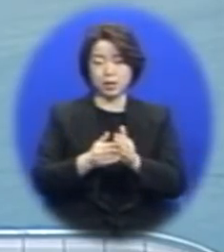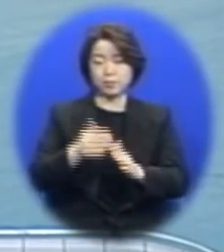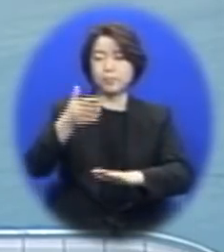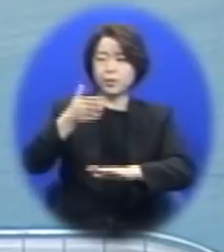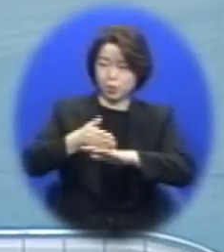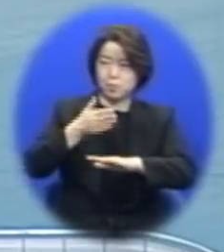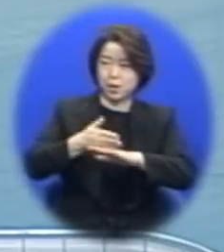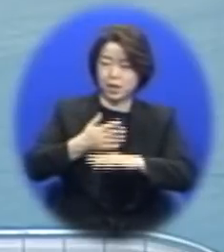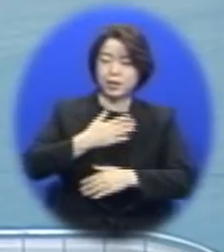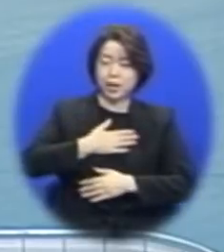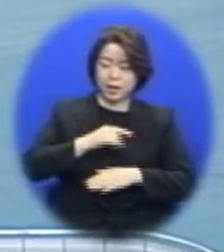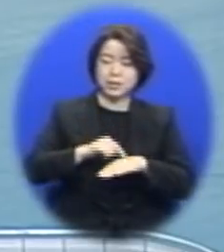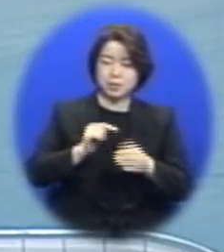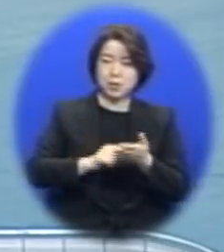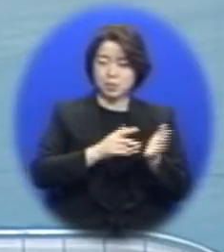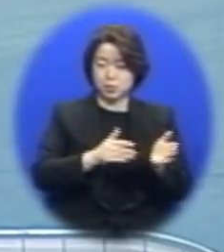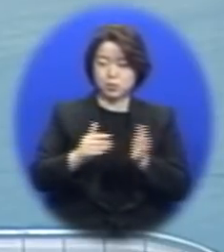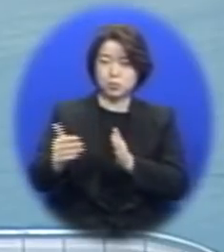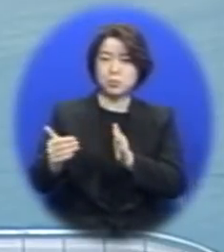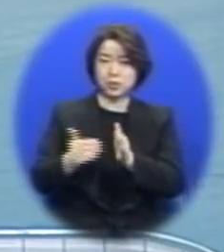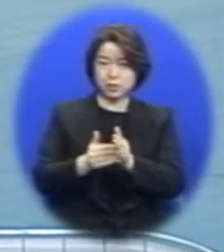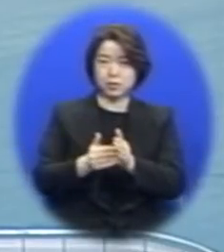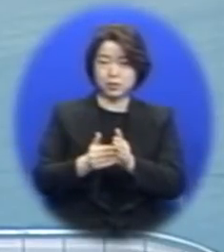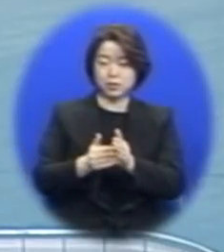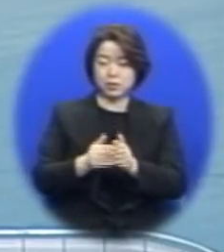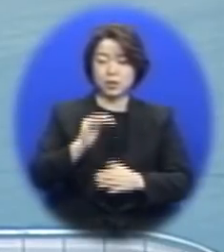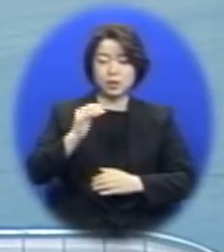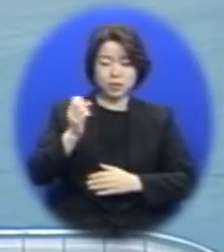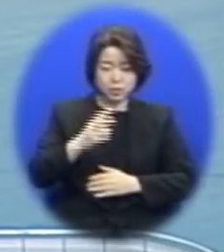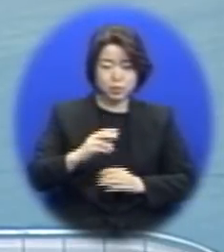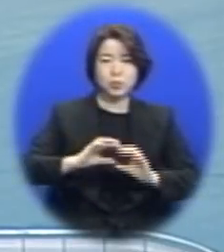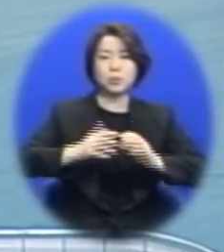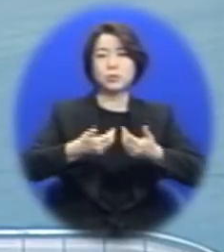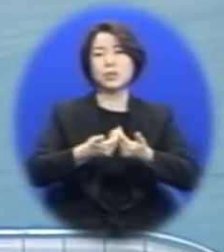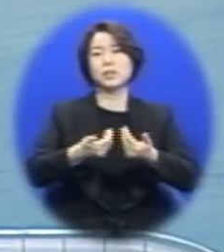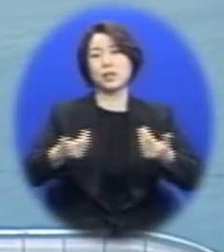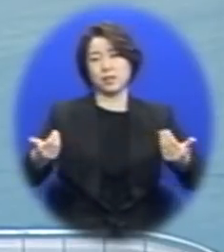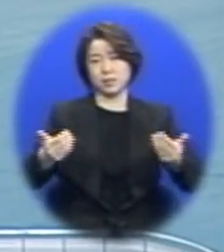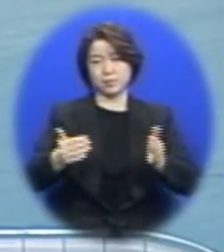같으네. 그리고 그가 세상을 떠났다는 거죠.